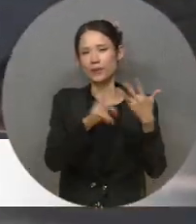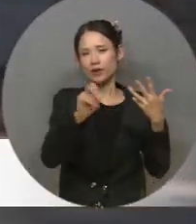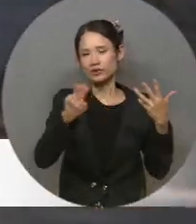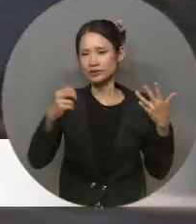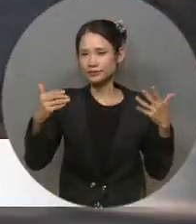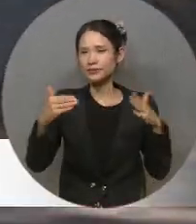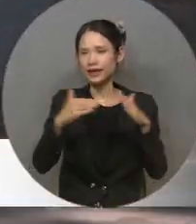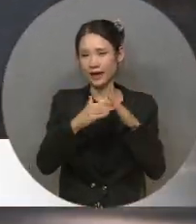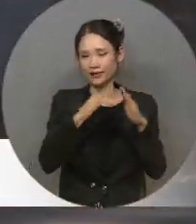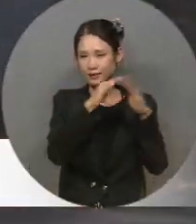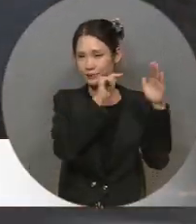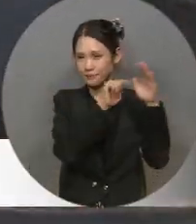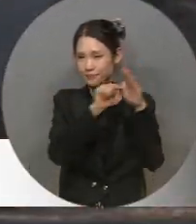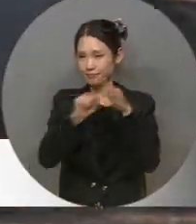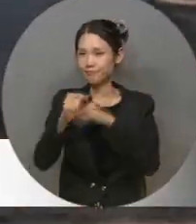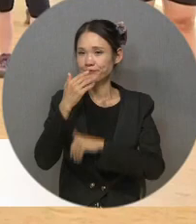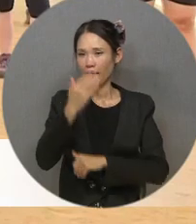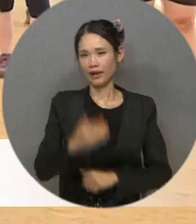이용객들을 맞이합니다.